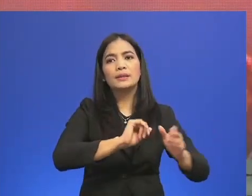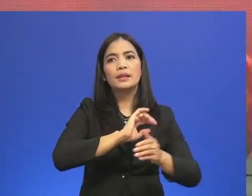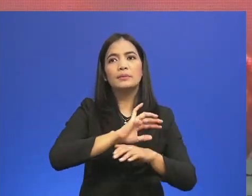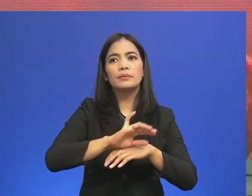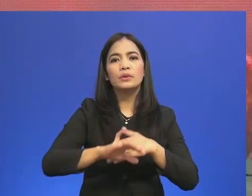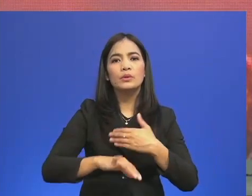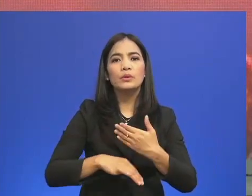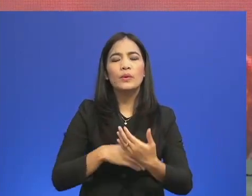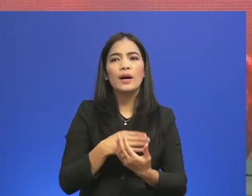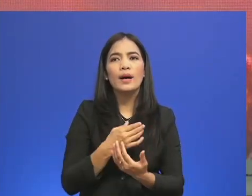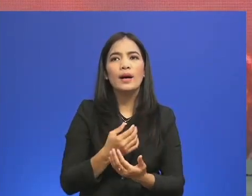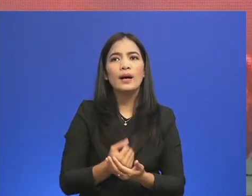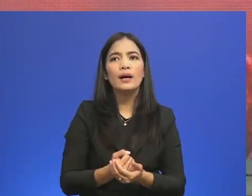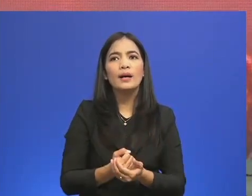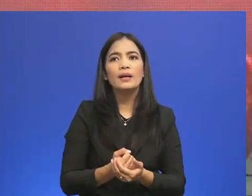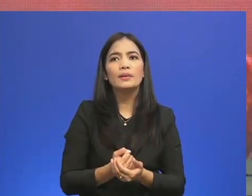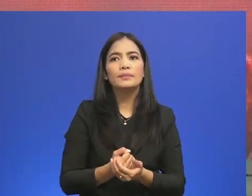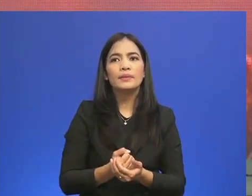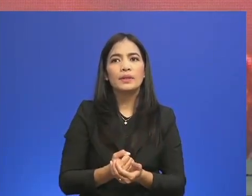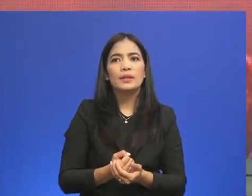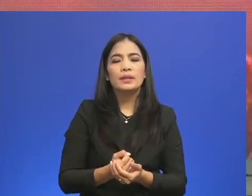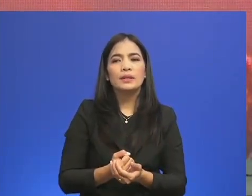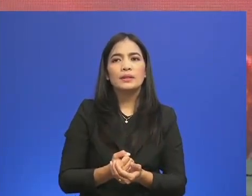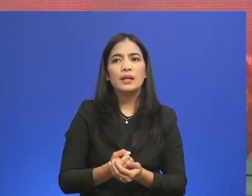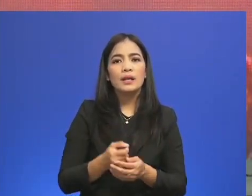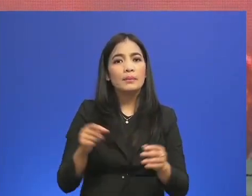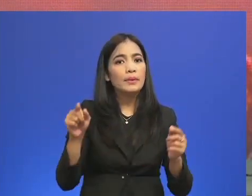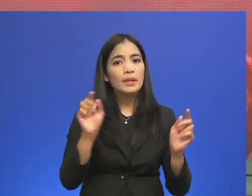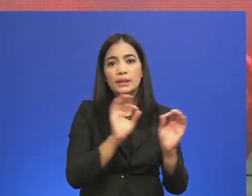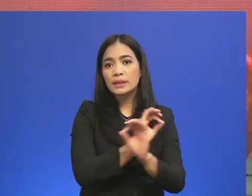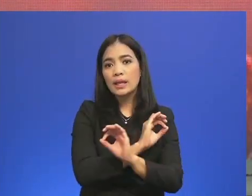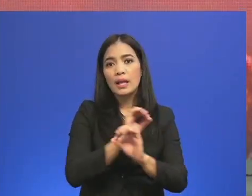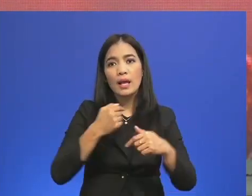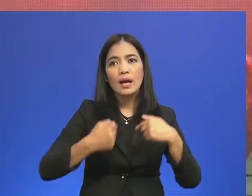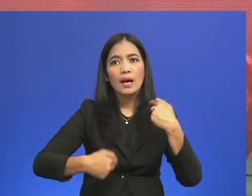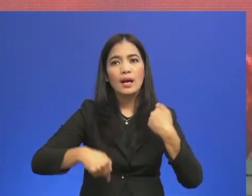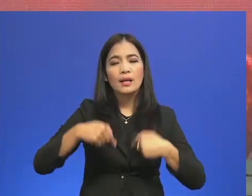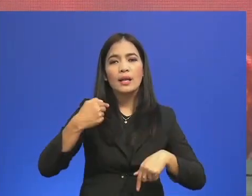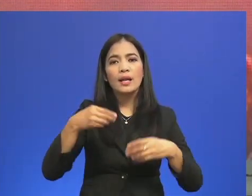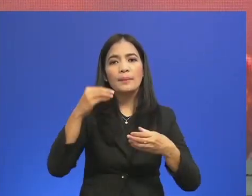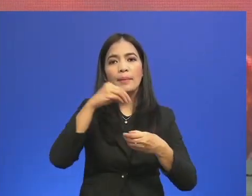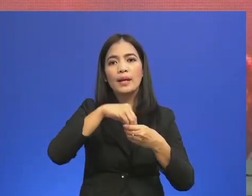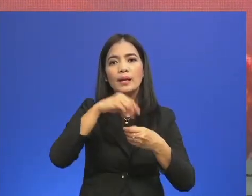melepas semua, tak bercela